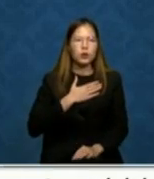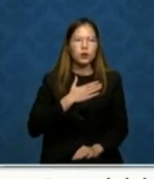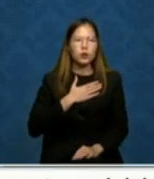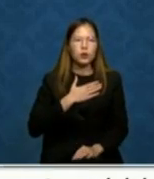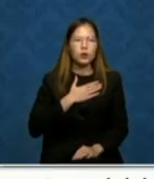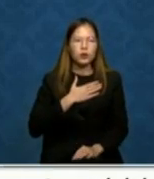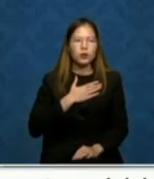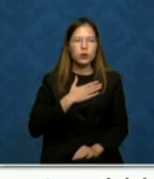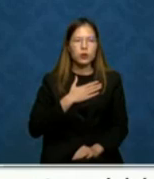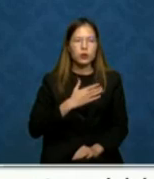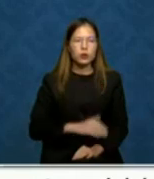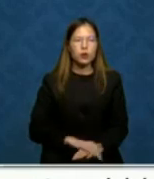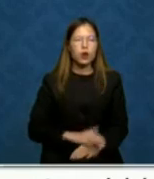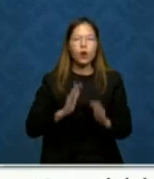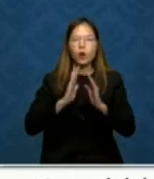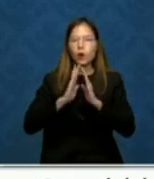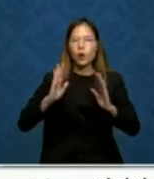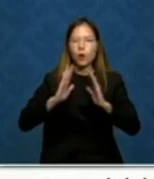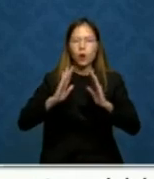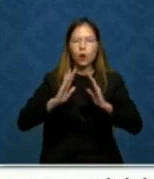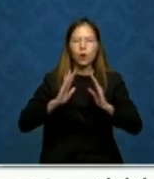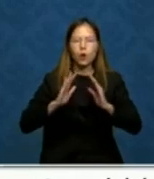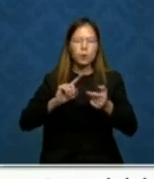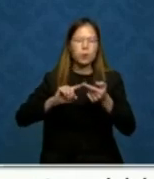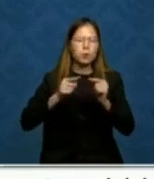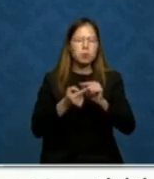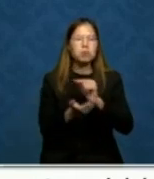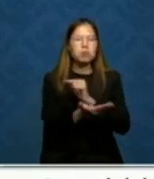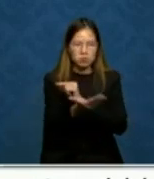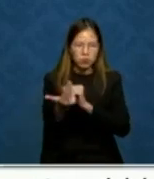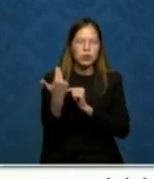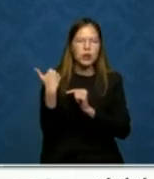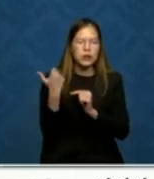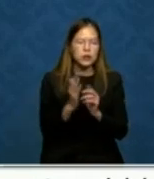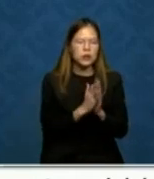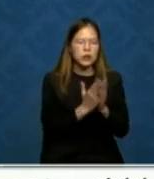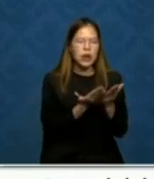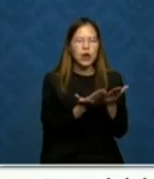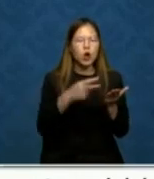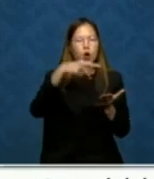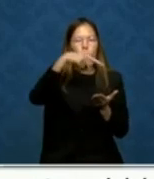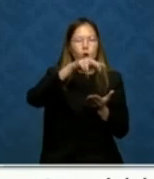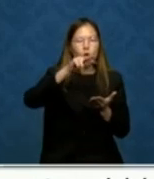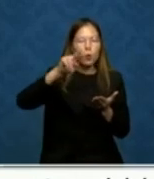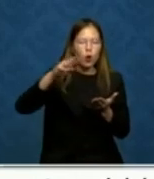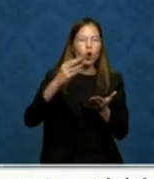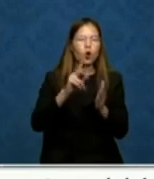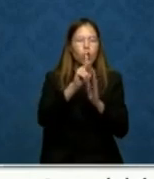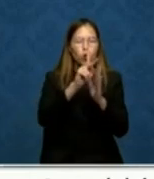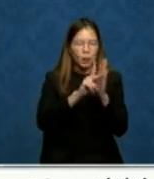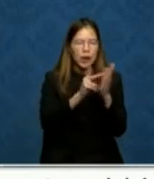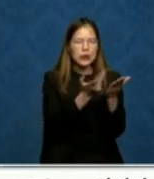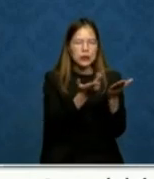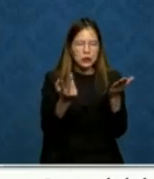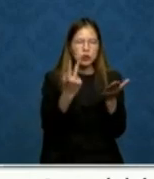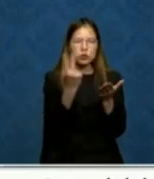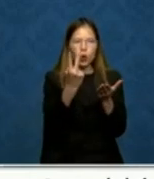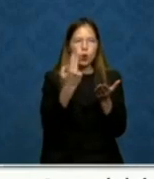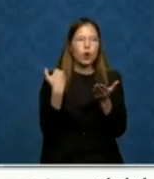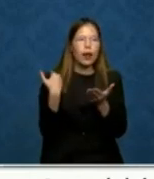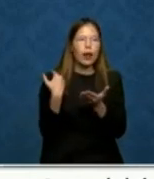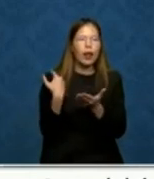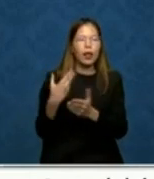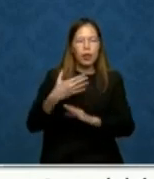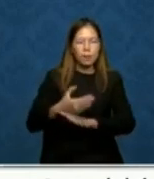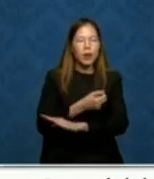ะขอบคุณเพื่อนสมาชิกที่เสนอร่างกฎหมายทั้งสองฉบับนี้นะครับขอยืนยันอีกครั้งหนึ่งว่าพรรคเพื่อไทยและสมาชิกพรรค